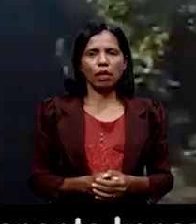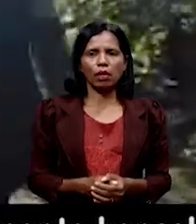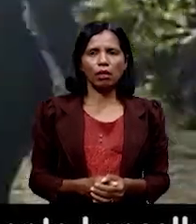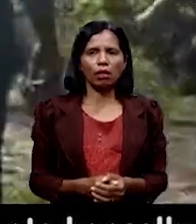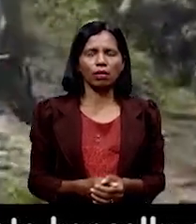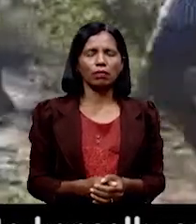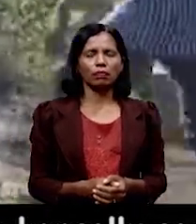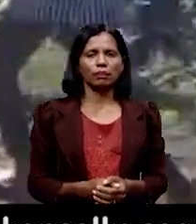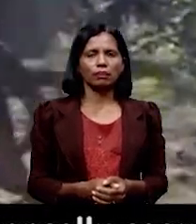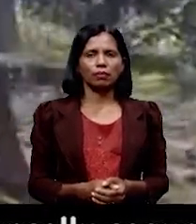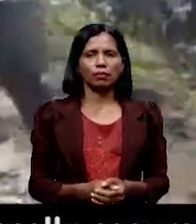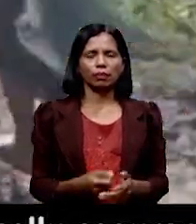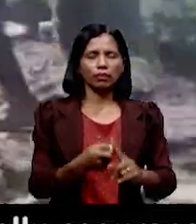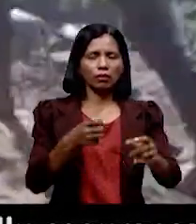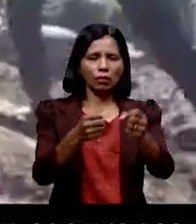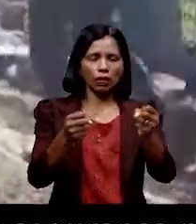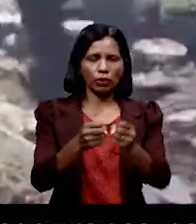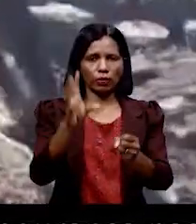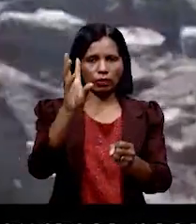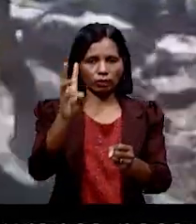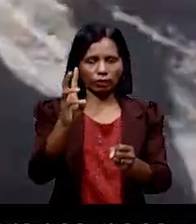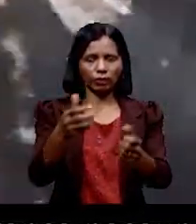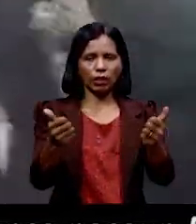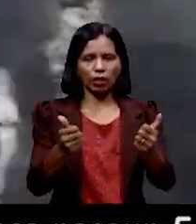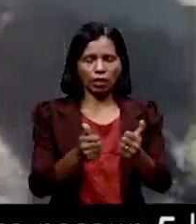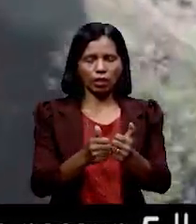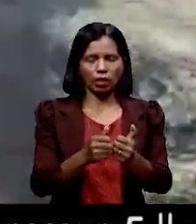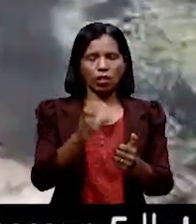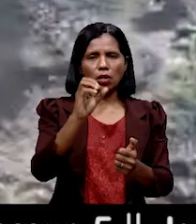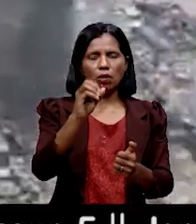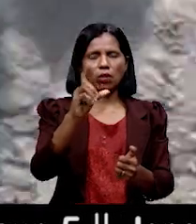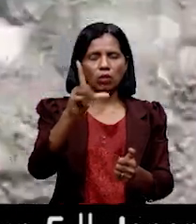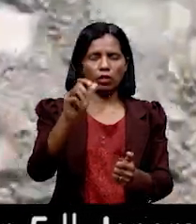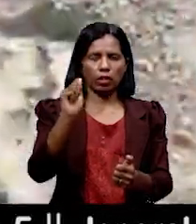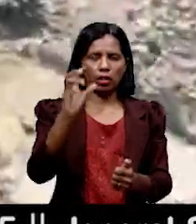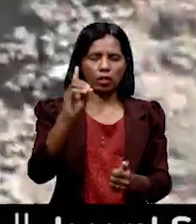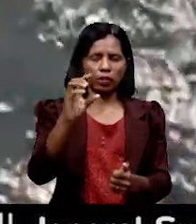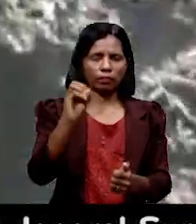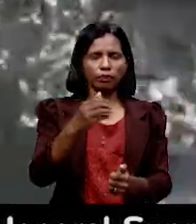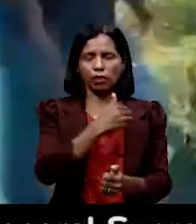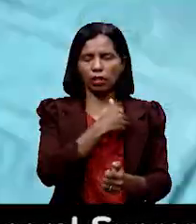no Ayasa Rasik. Husi suku neng ne, aldea Odel Gomo, Laho, no Mazop,